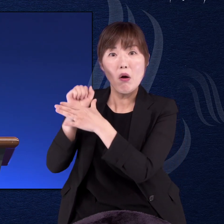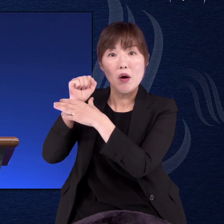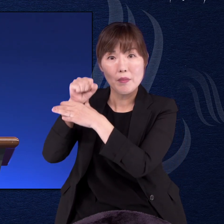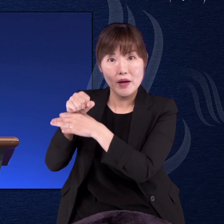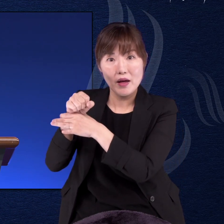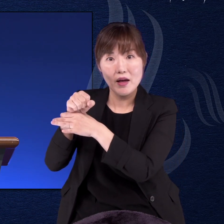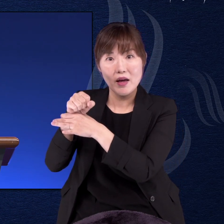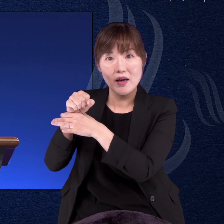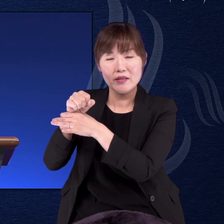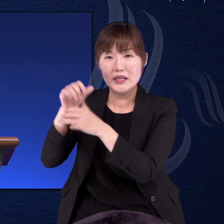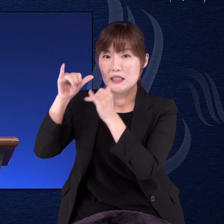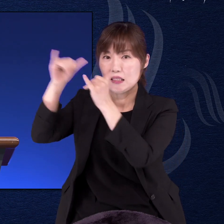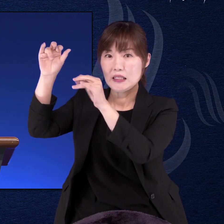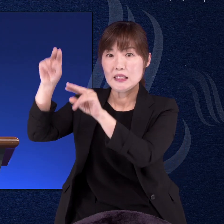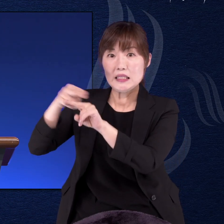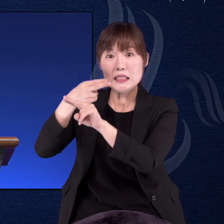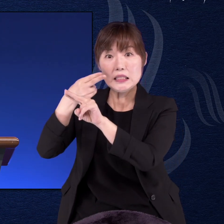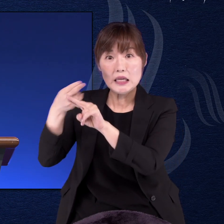은혜의 상급입니다.